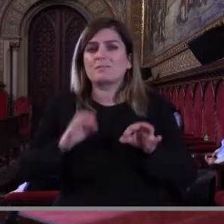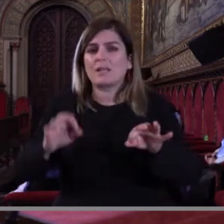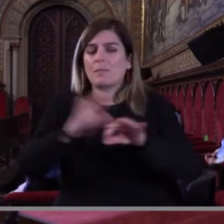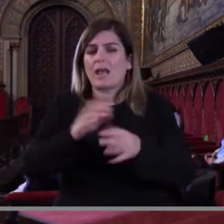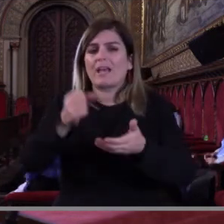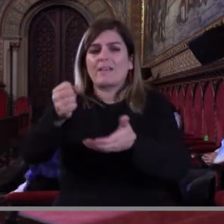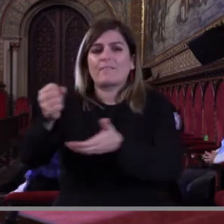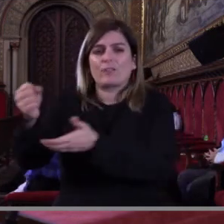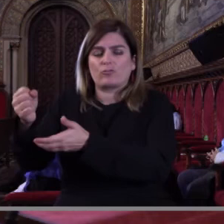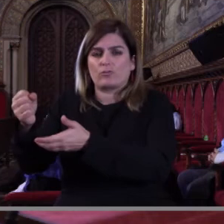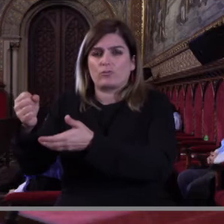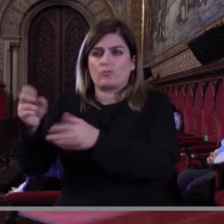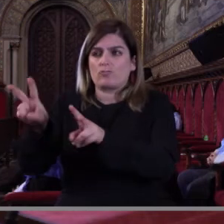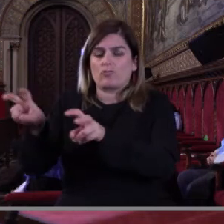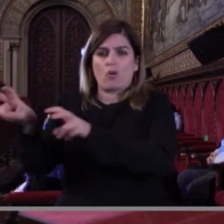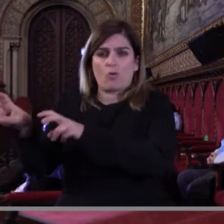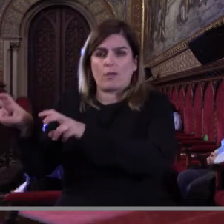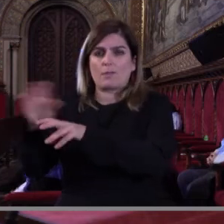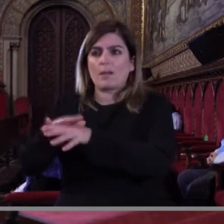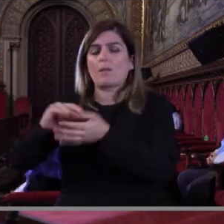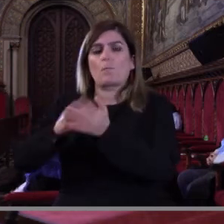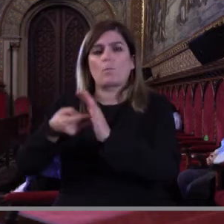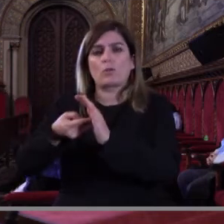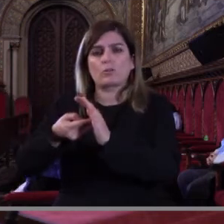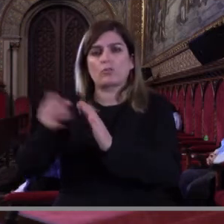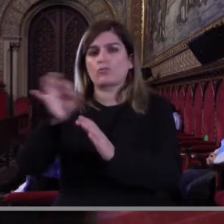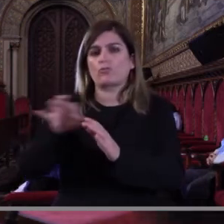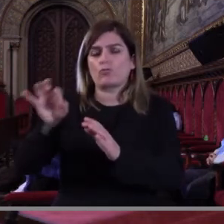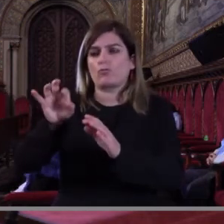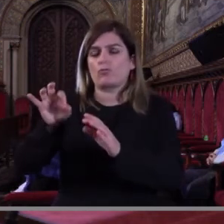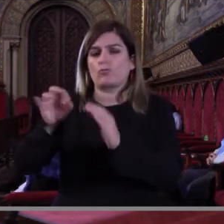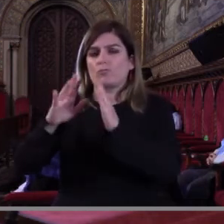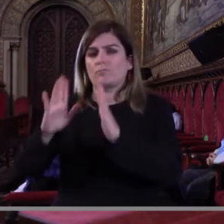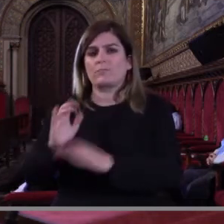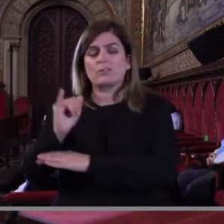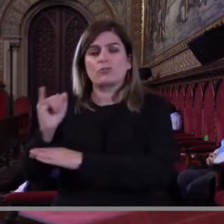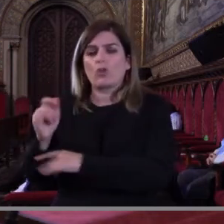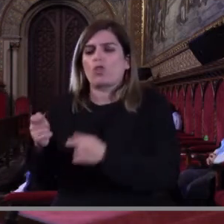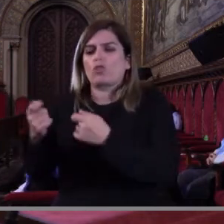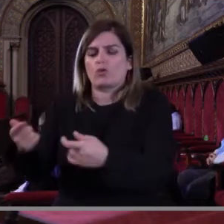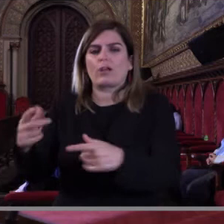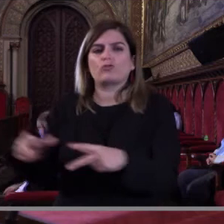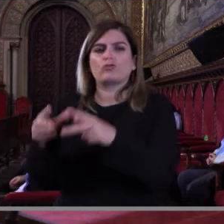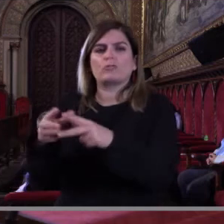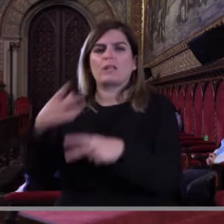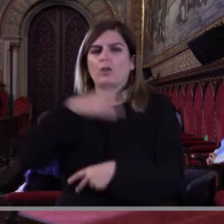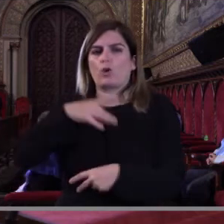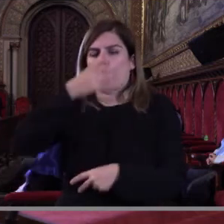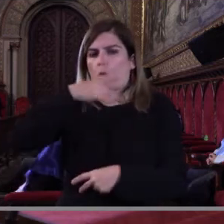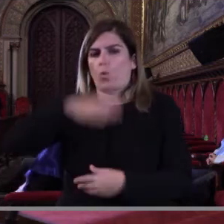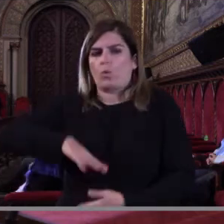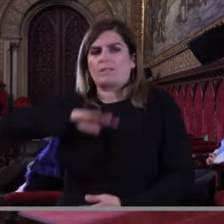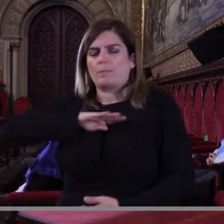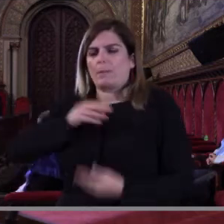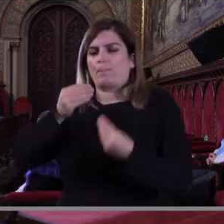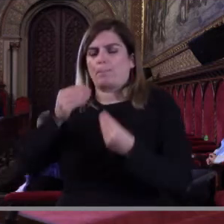inversions a llarg termini, a un conjunt de projectes que permetin construir una societat del coneixement més resilient a la crisi,